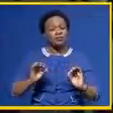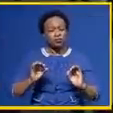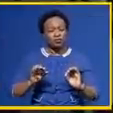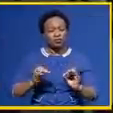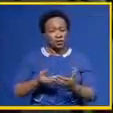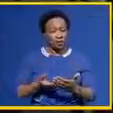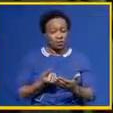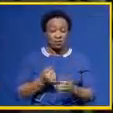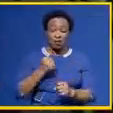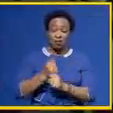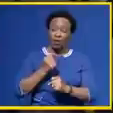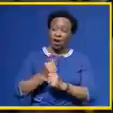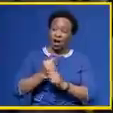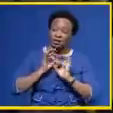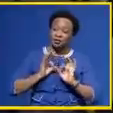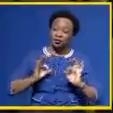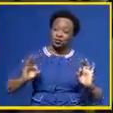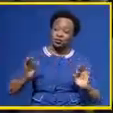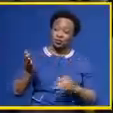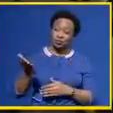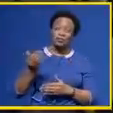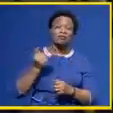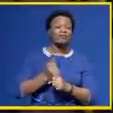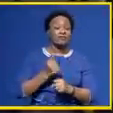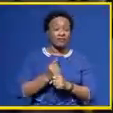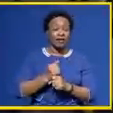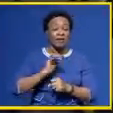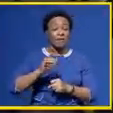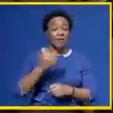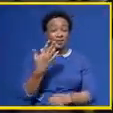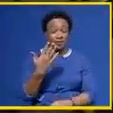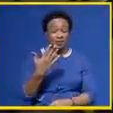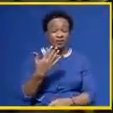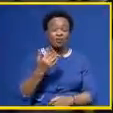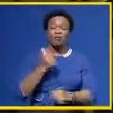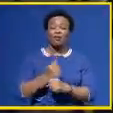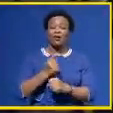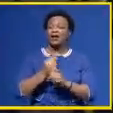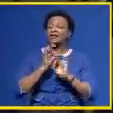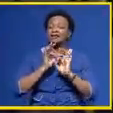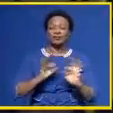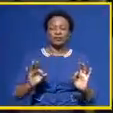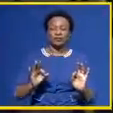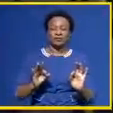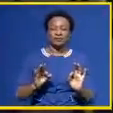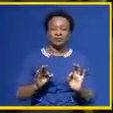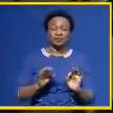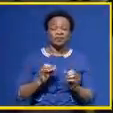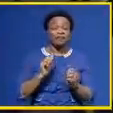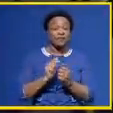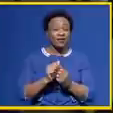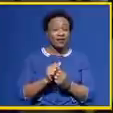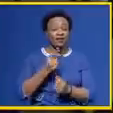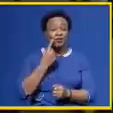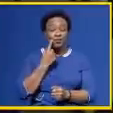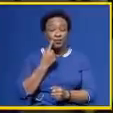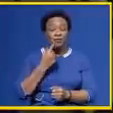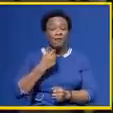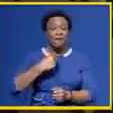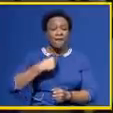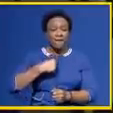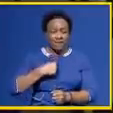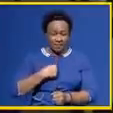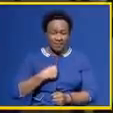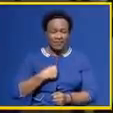sababu amefanya kazi nzuri katika miaka yake mitano. Kitu kimoja ambacho mimi najivunia